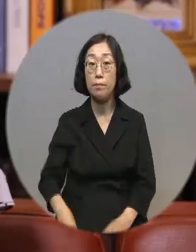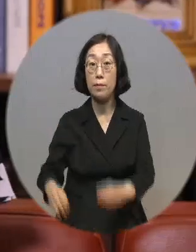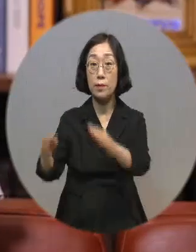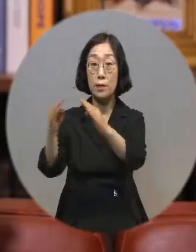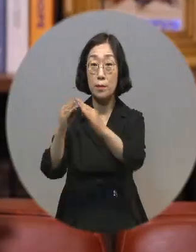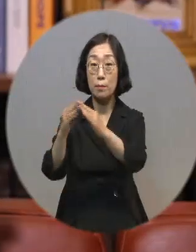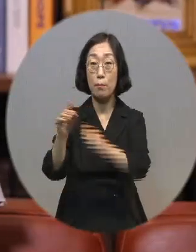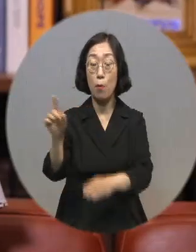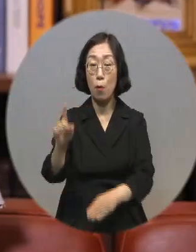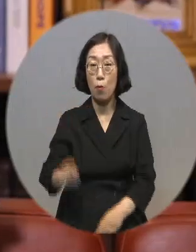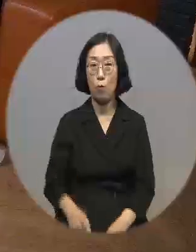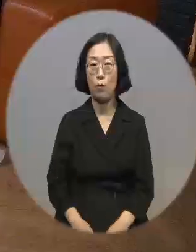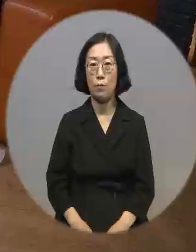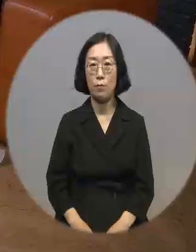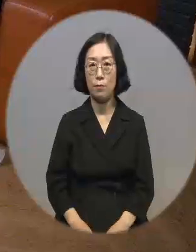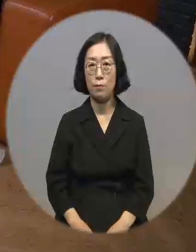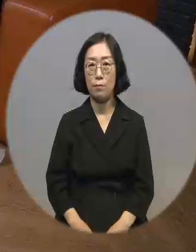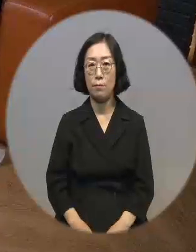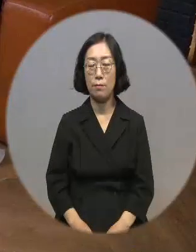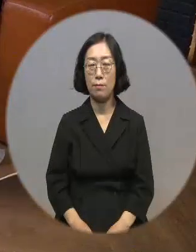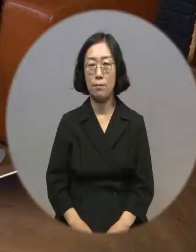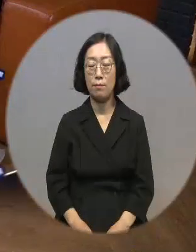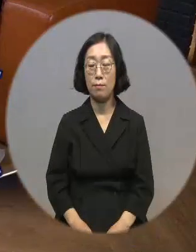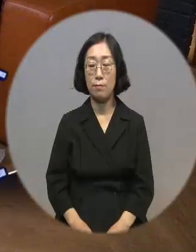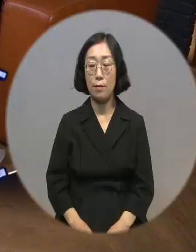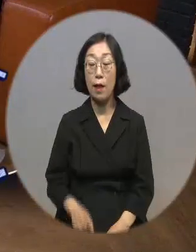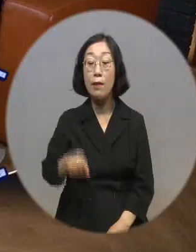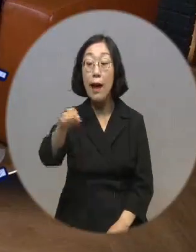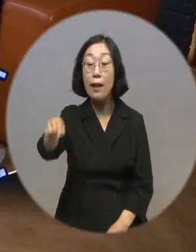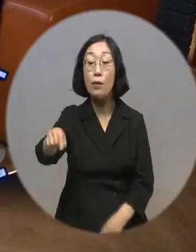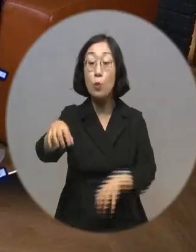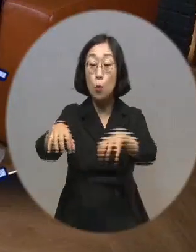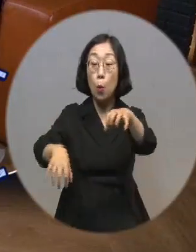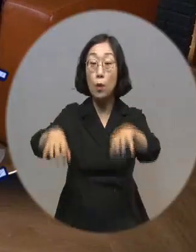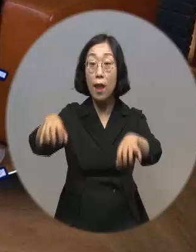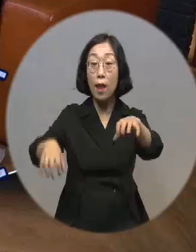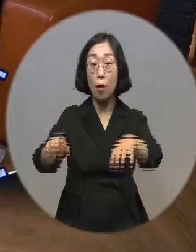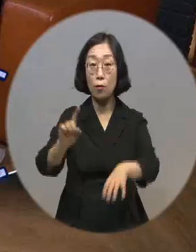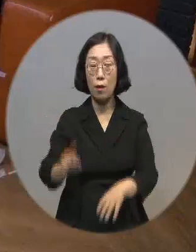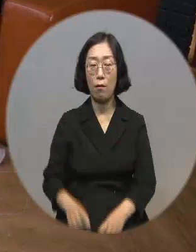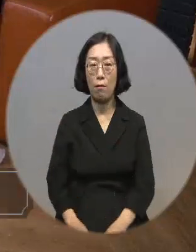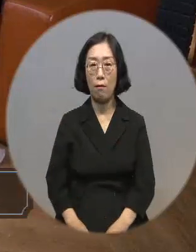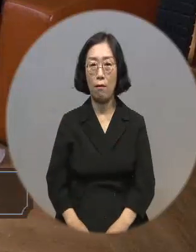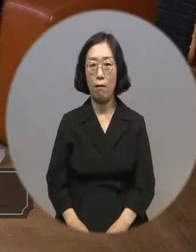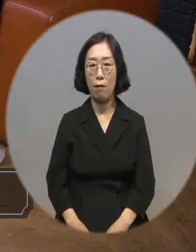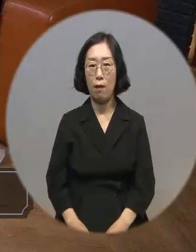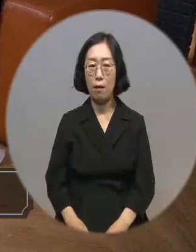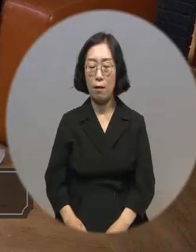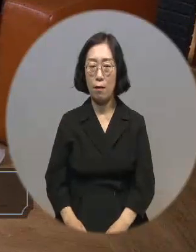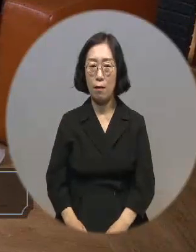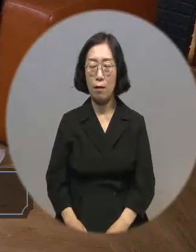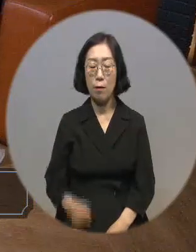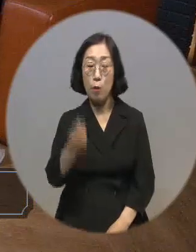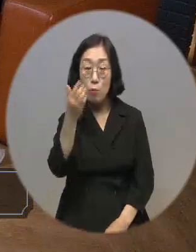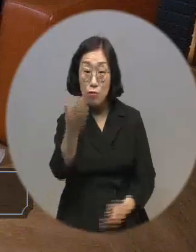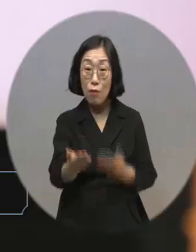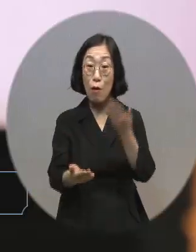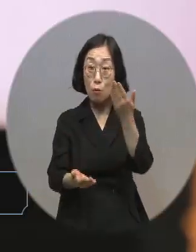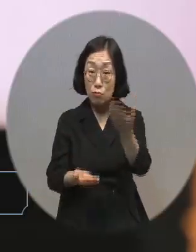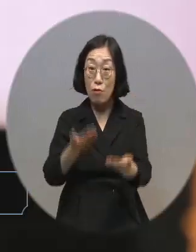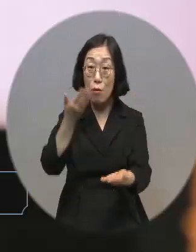그렇죠. 이렇게 옆집이 힘들죠. 그럼 제가 그 다음에 옆 동네는 어떨 것 같아? 이런 레이어를 계속 쌓으면서